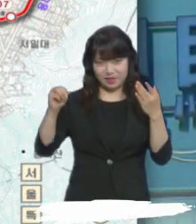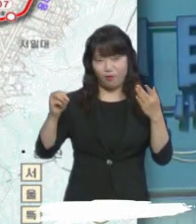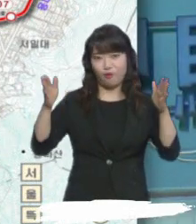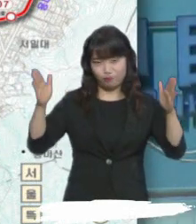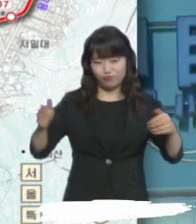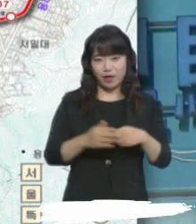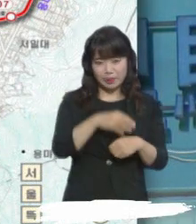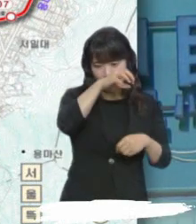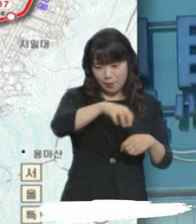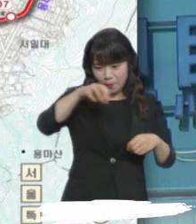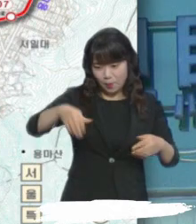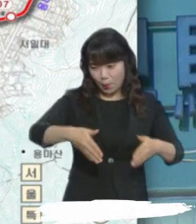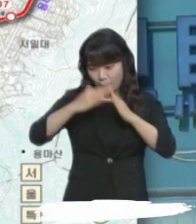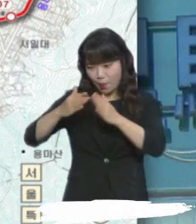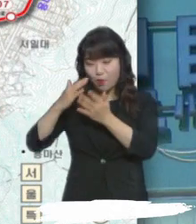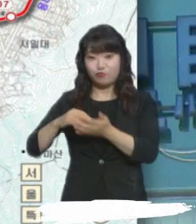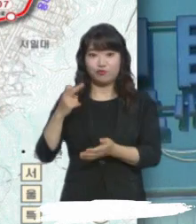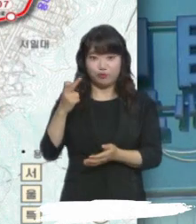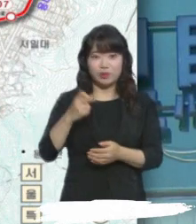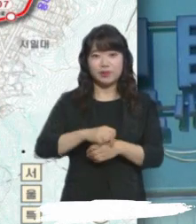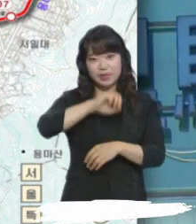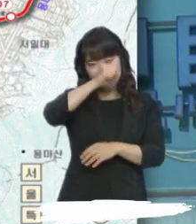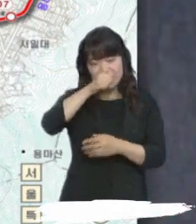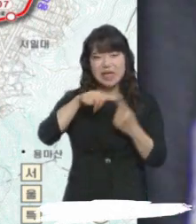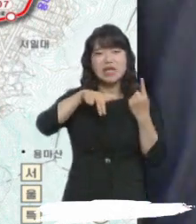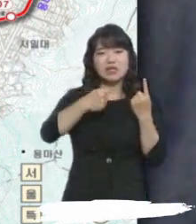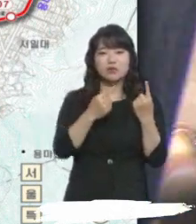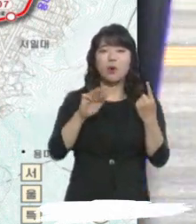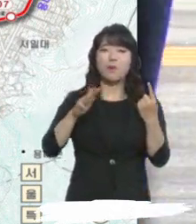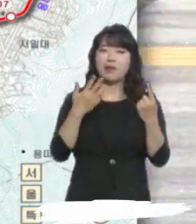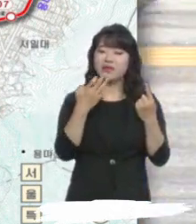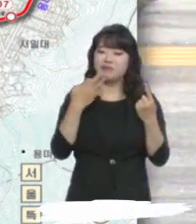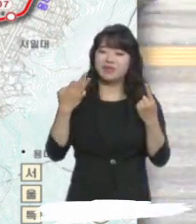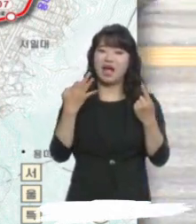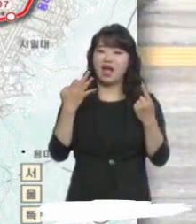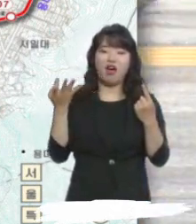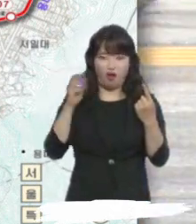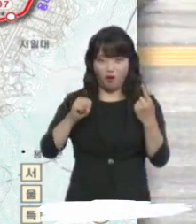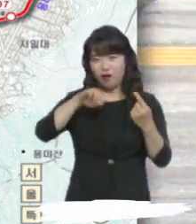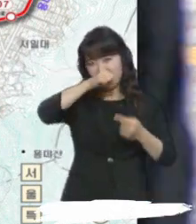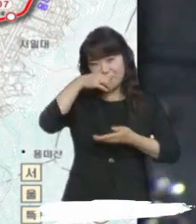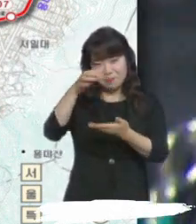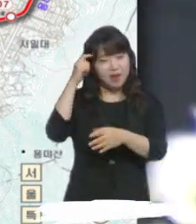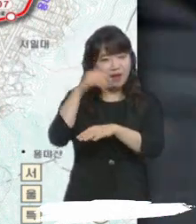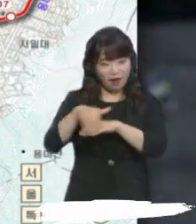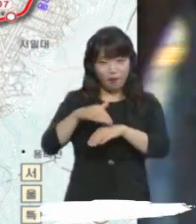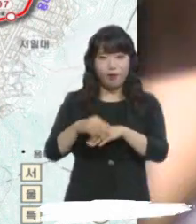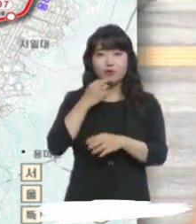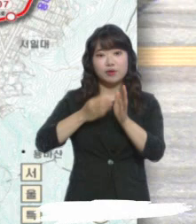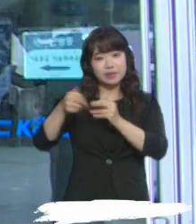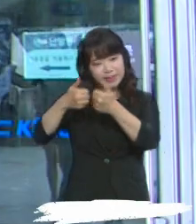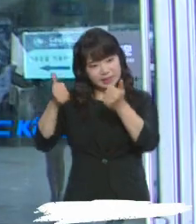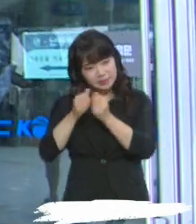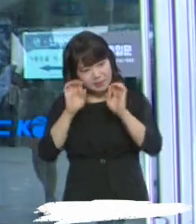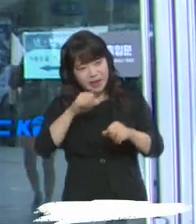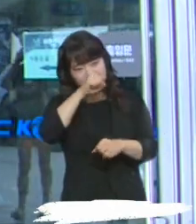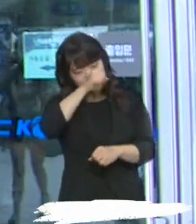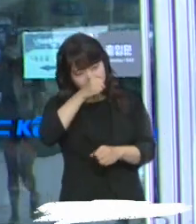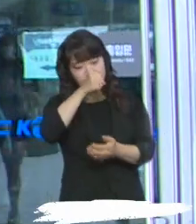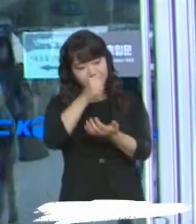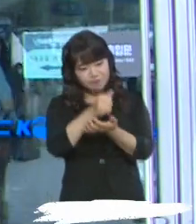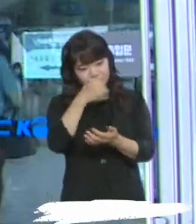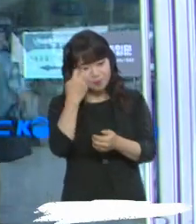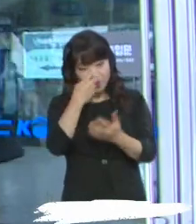모두 12개 역사로 구성되며 총사업비는 1조 814억 원입니다. 서울시는 예비타당성 조사 통과 후